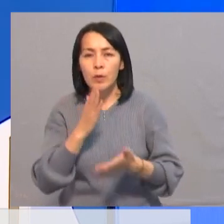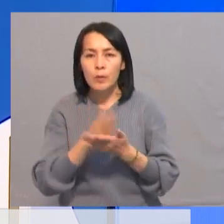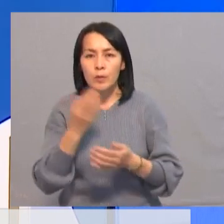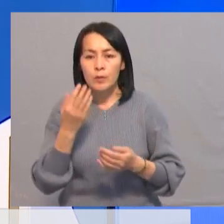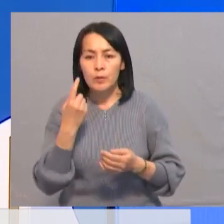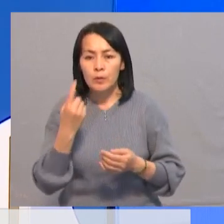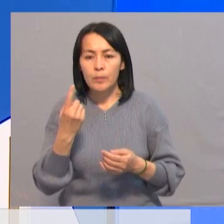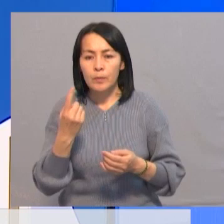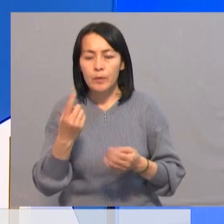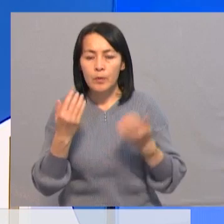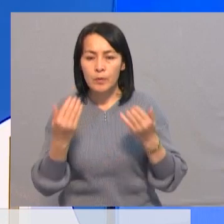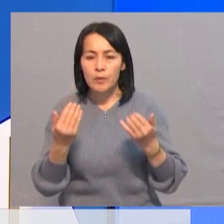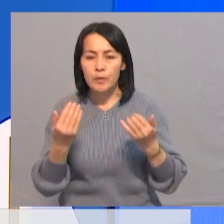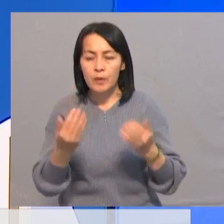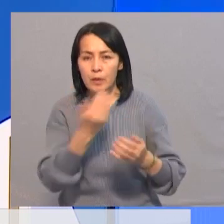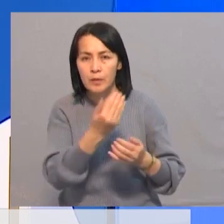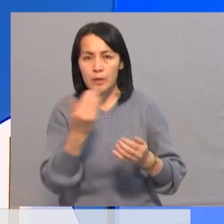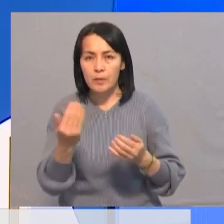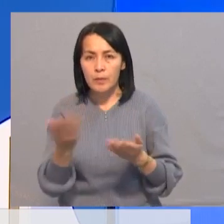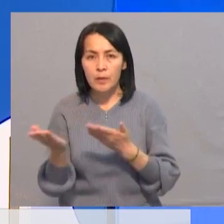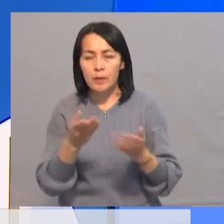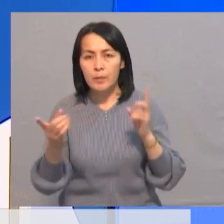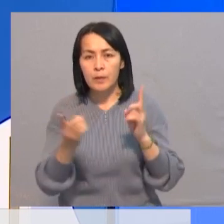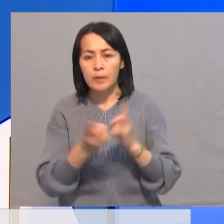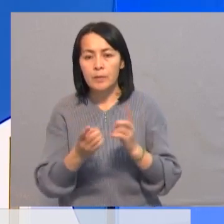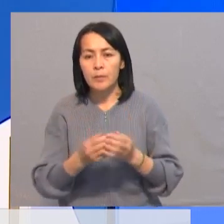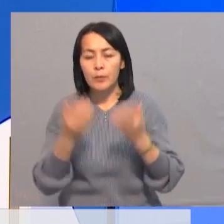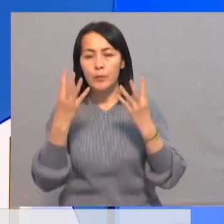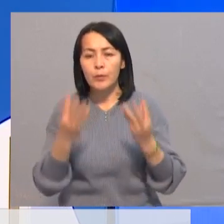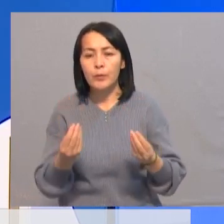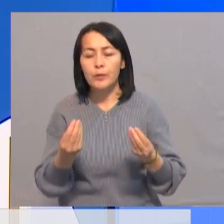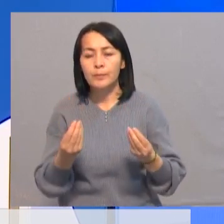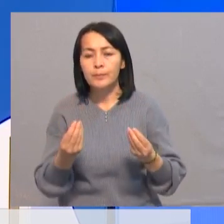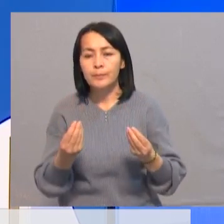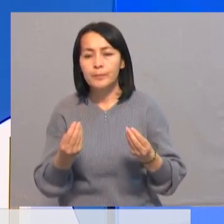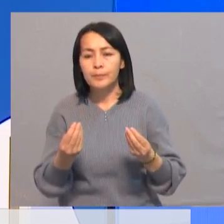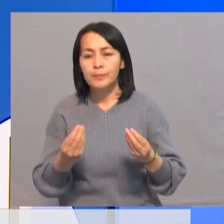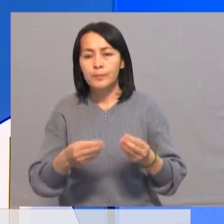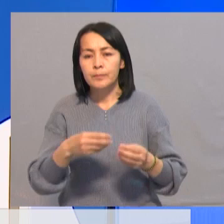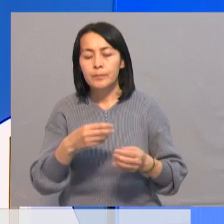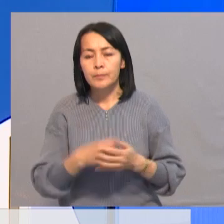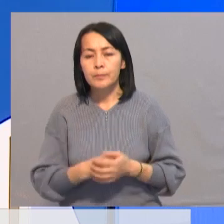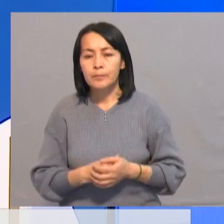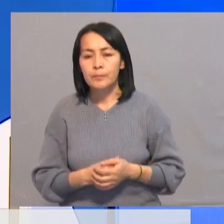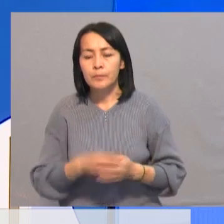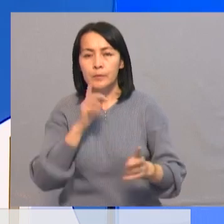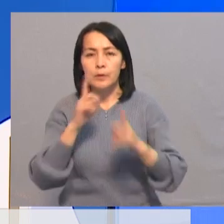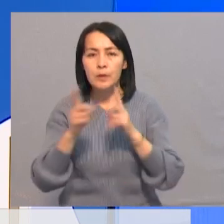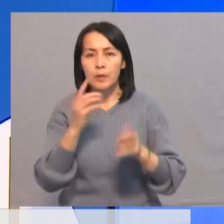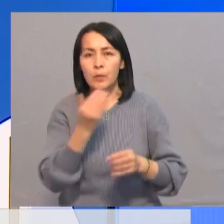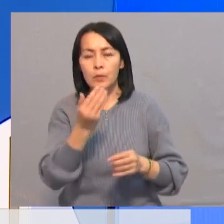Соның бір айғағы іспеттісі, міне сіздермен кездесуге келіп отыр. Бүгінгі жиын барысында